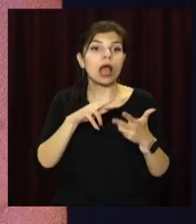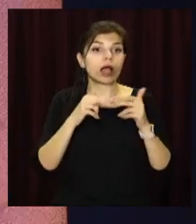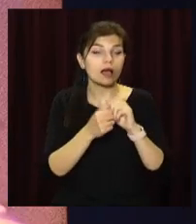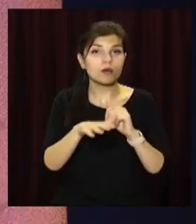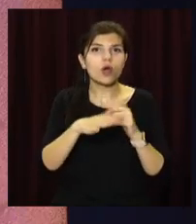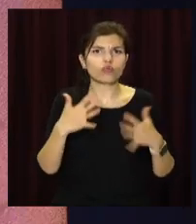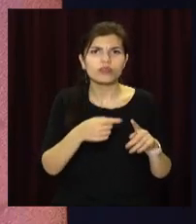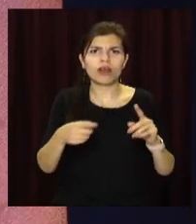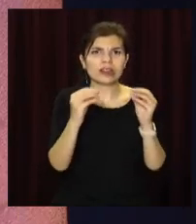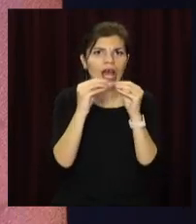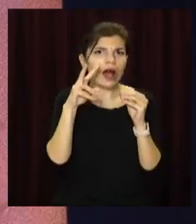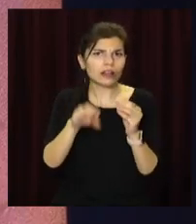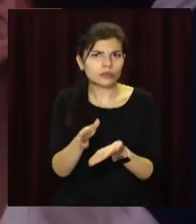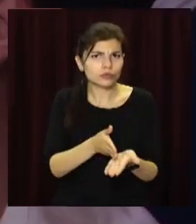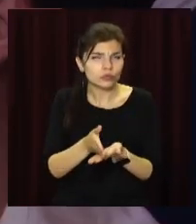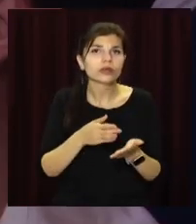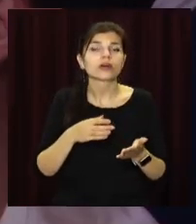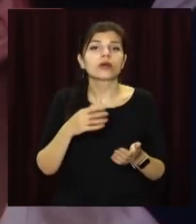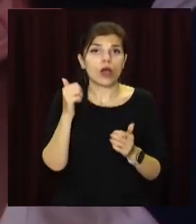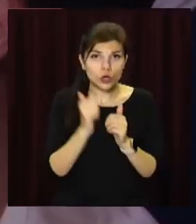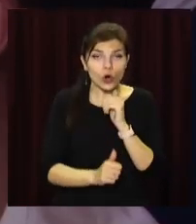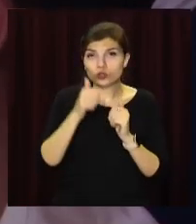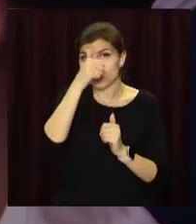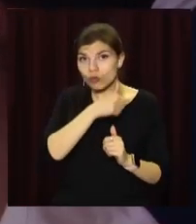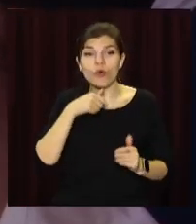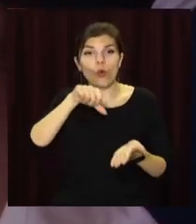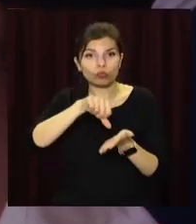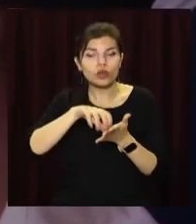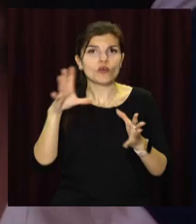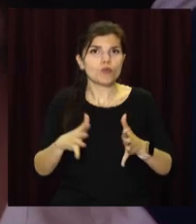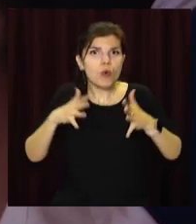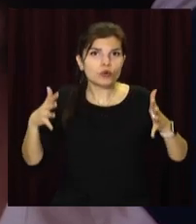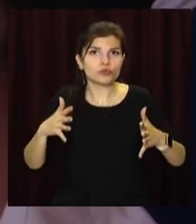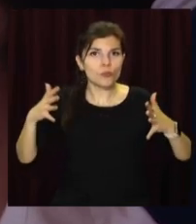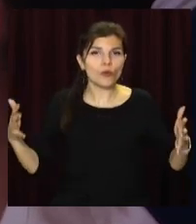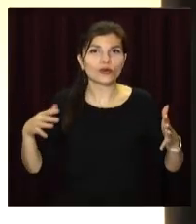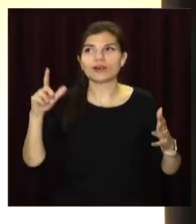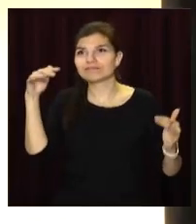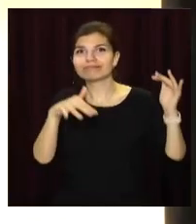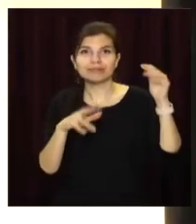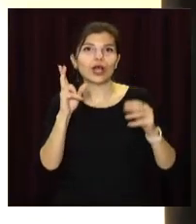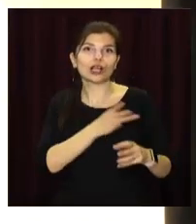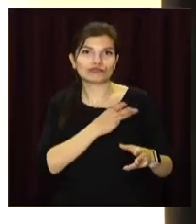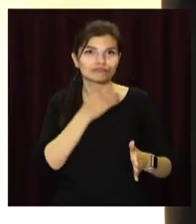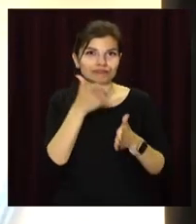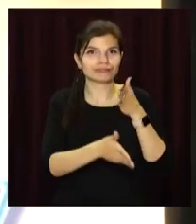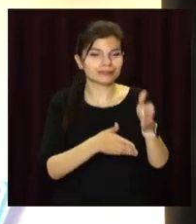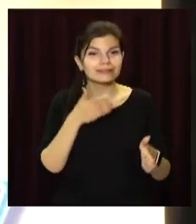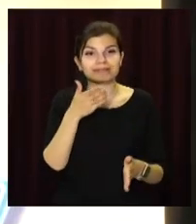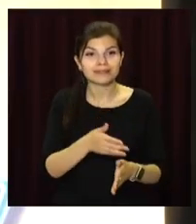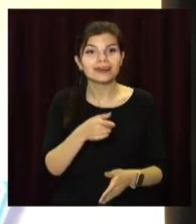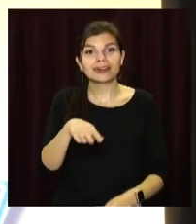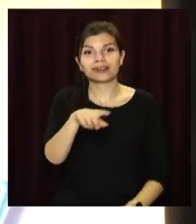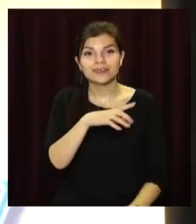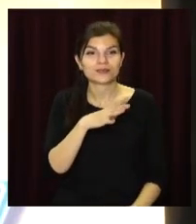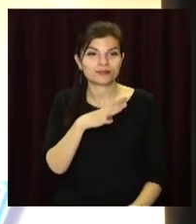років. І кожного року його учасниками стають все більше юних науковців Кам'янського. Стас Коновалов, Василь Самовар,